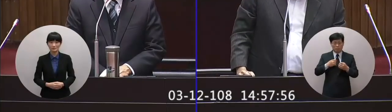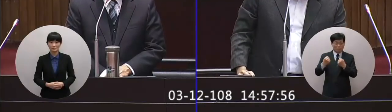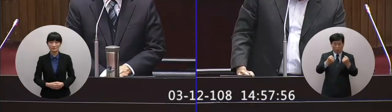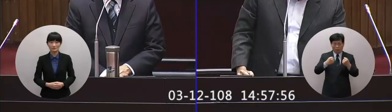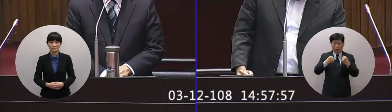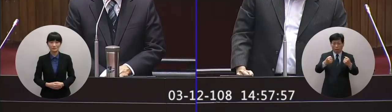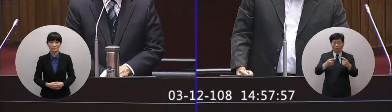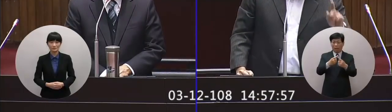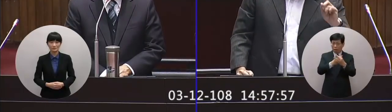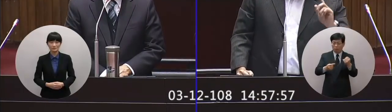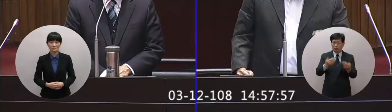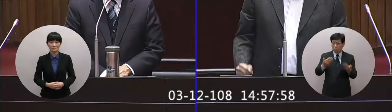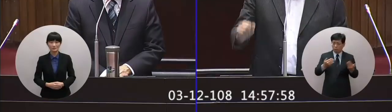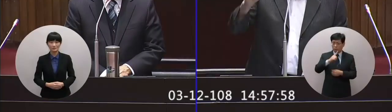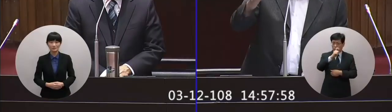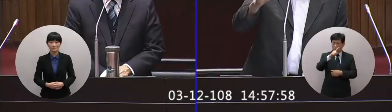内底，就要达到